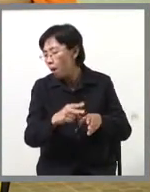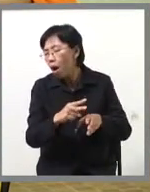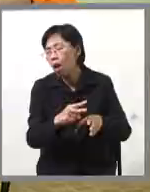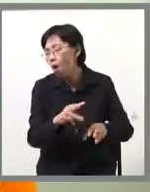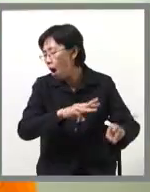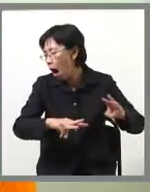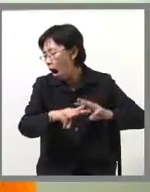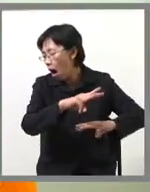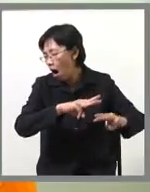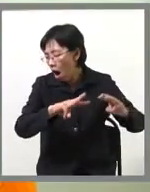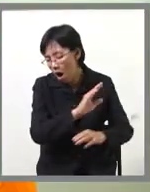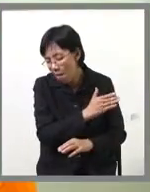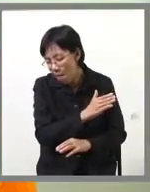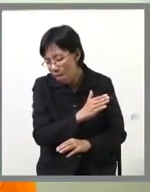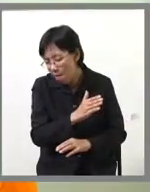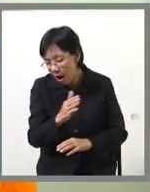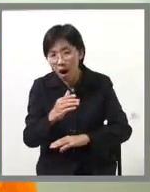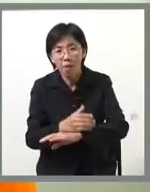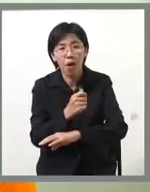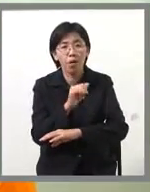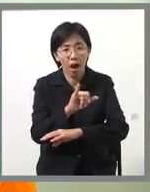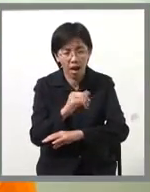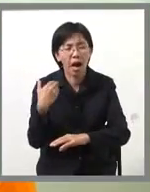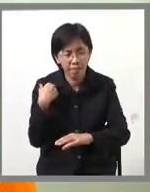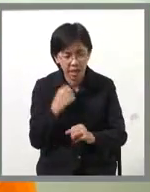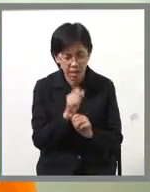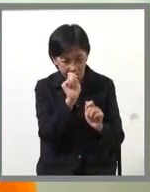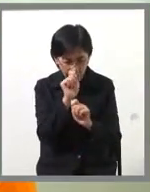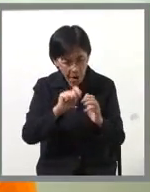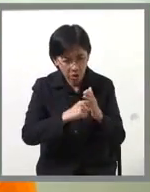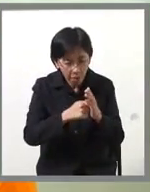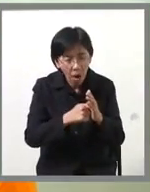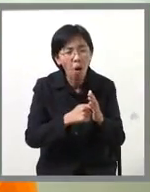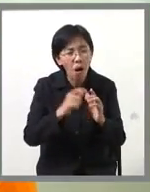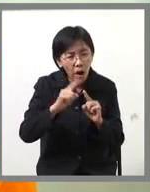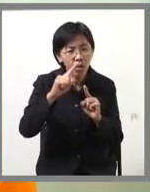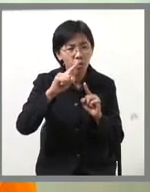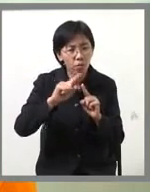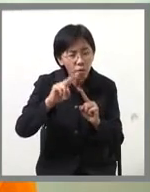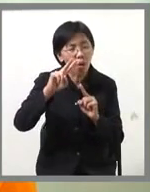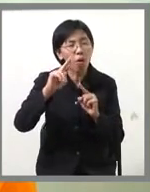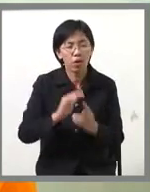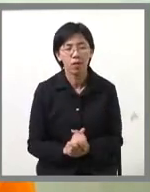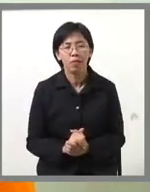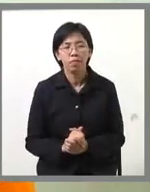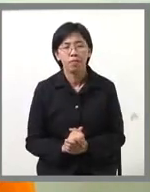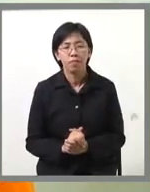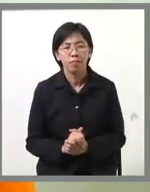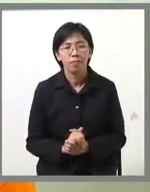าละมายุทธยาบูรณะสองครั้งเพิ่มเติมสองครั้งแล้วตอน